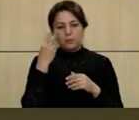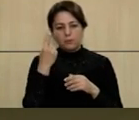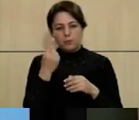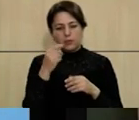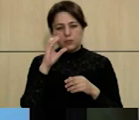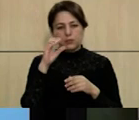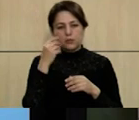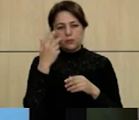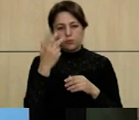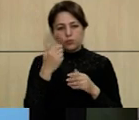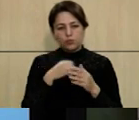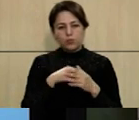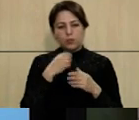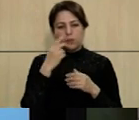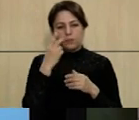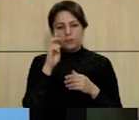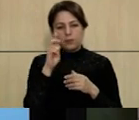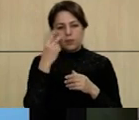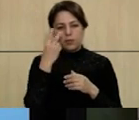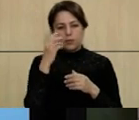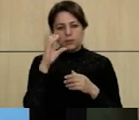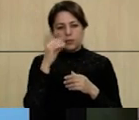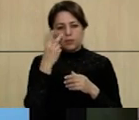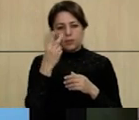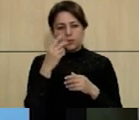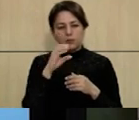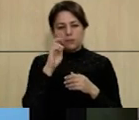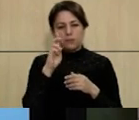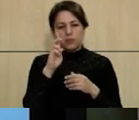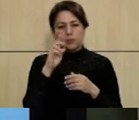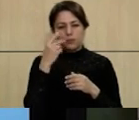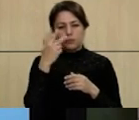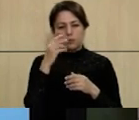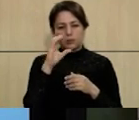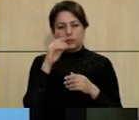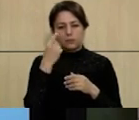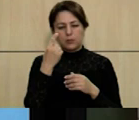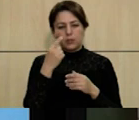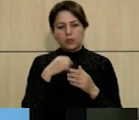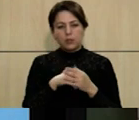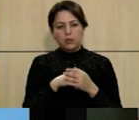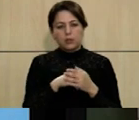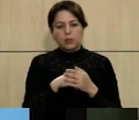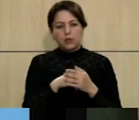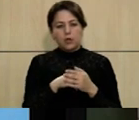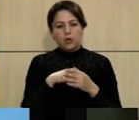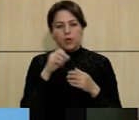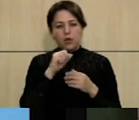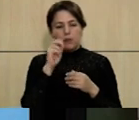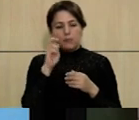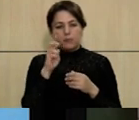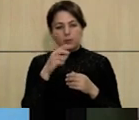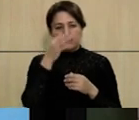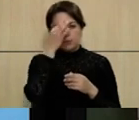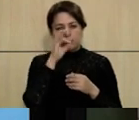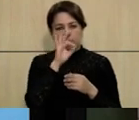C3, B2 C2, B3 C1 lar AB